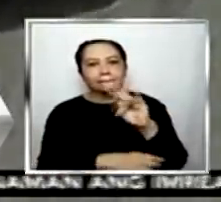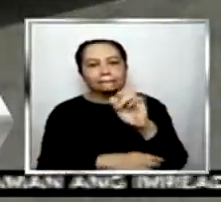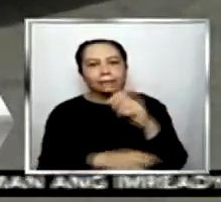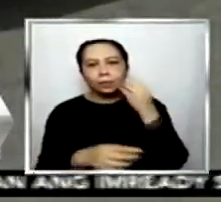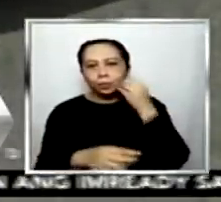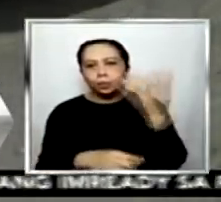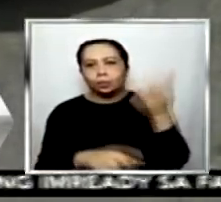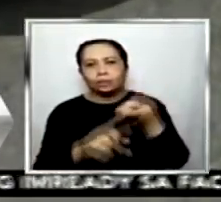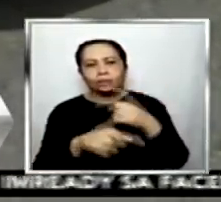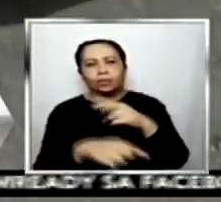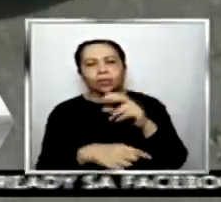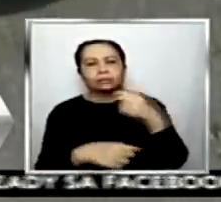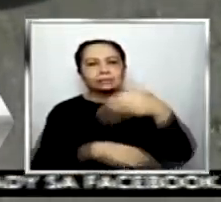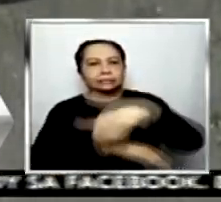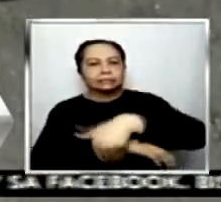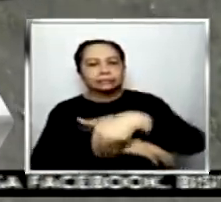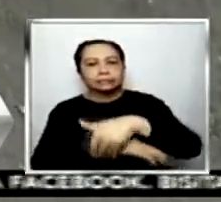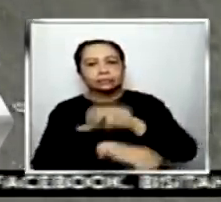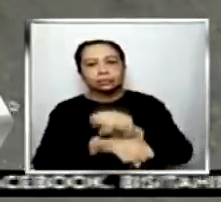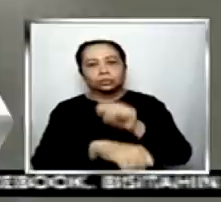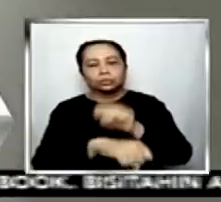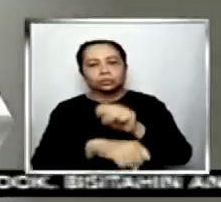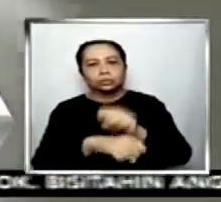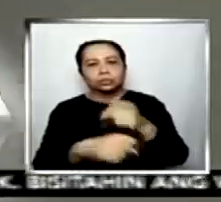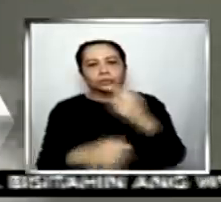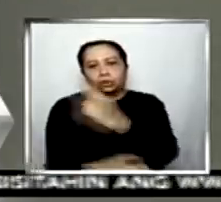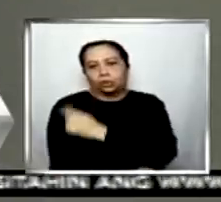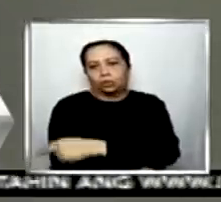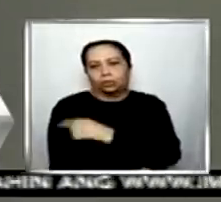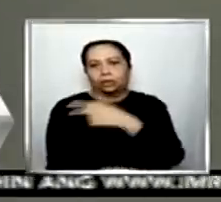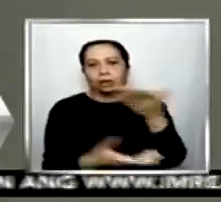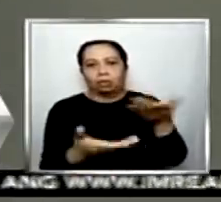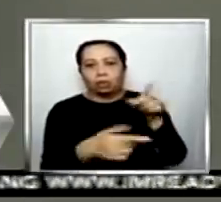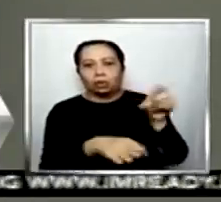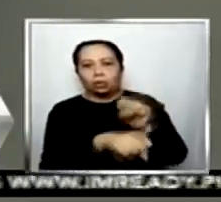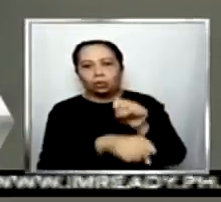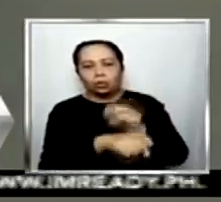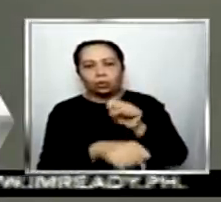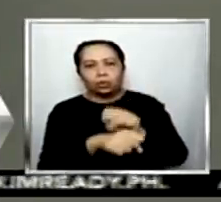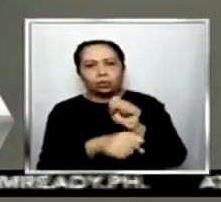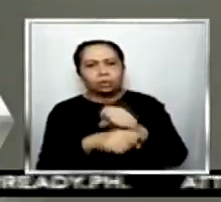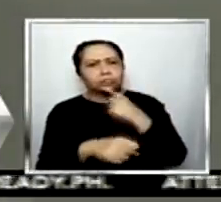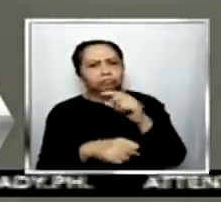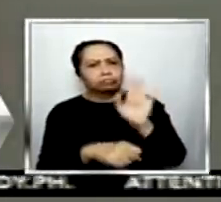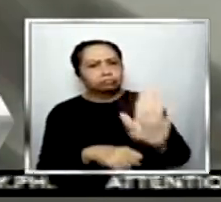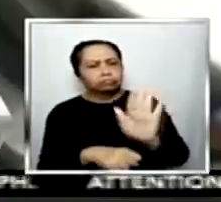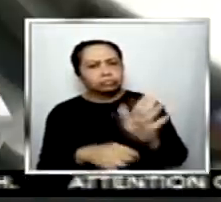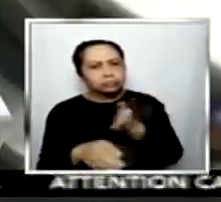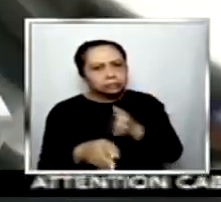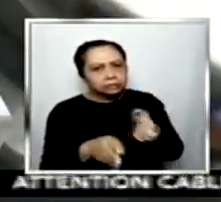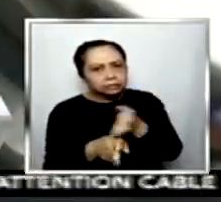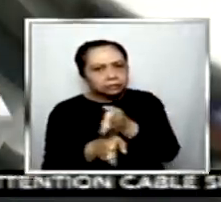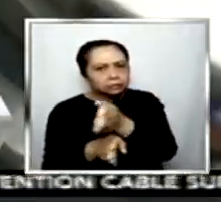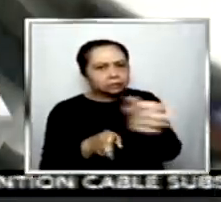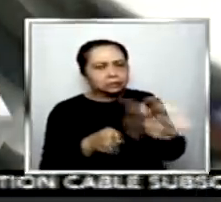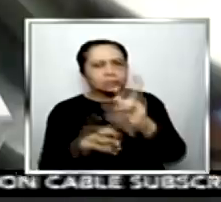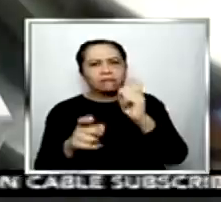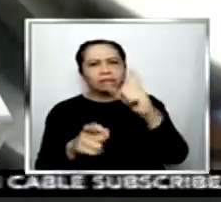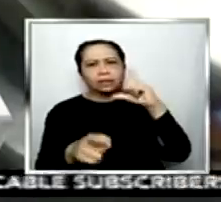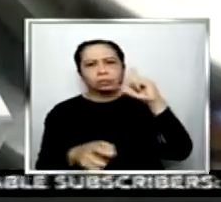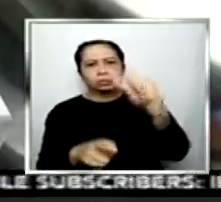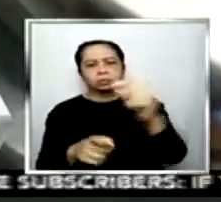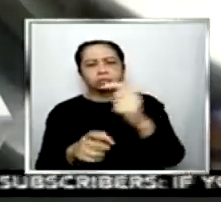night duty sa ospital na kanyang pinagtatrabahuan. Nag-signal daw siya na lilipat ng lane pero mabilis daw ang takbo ng armored